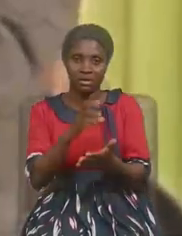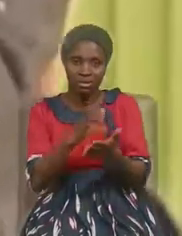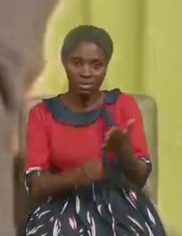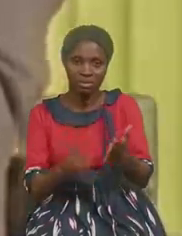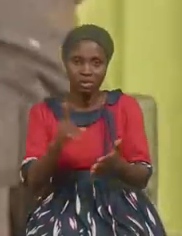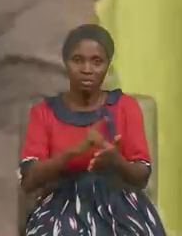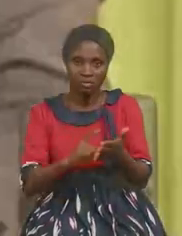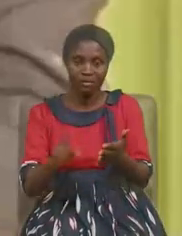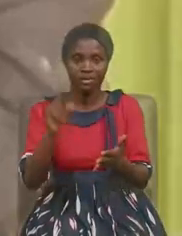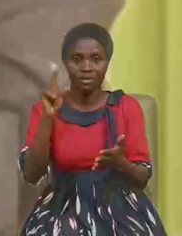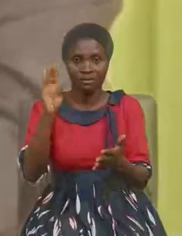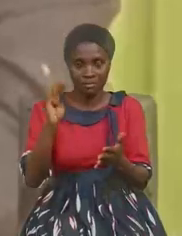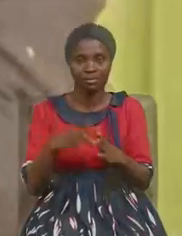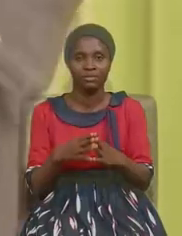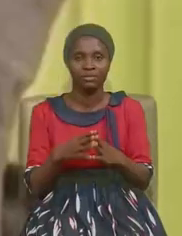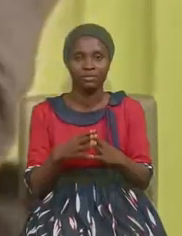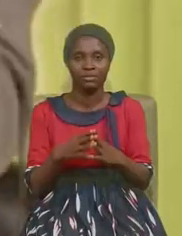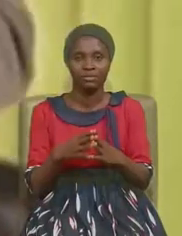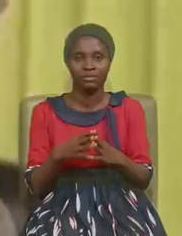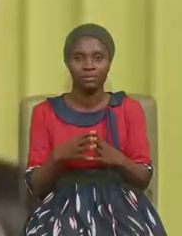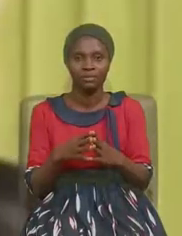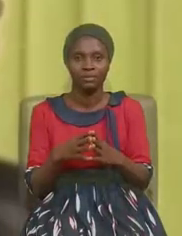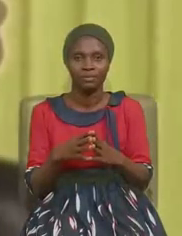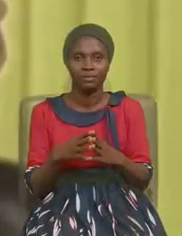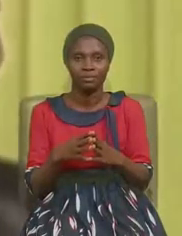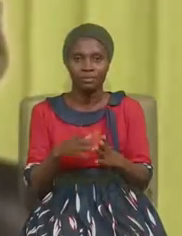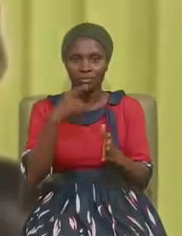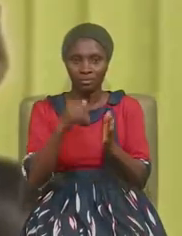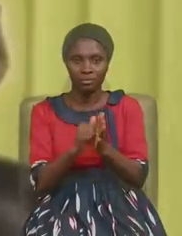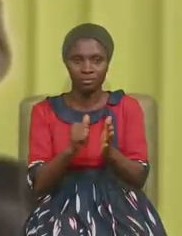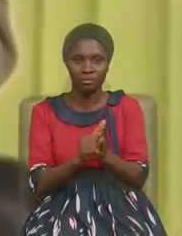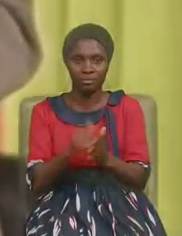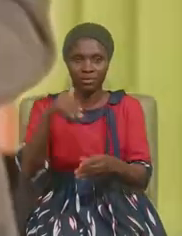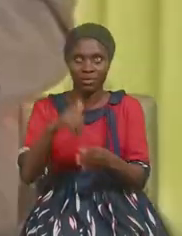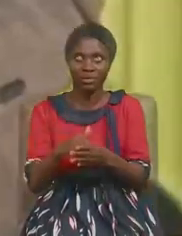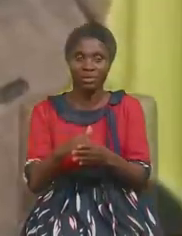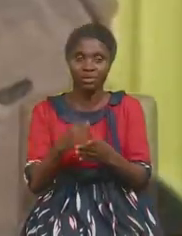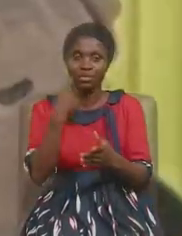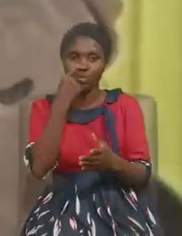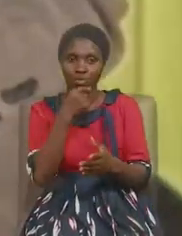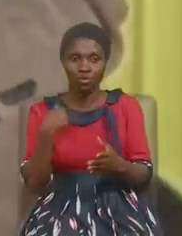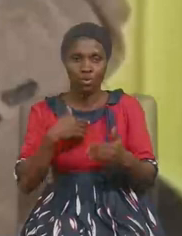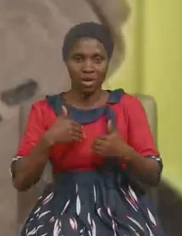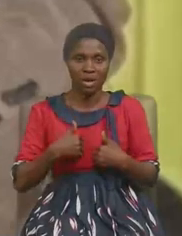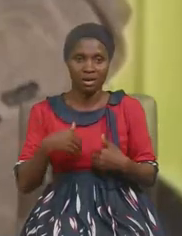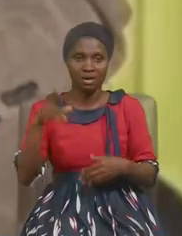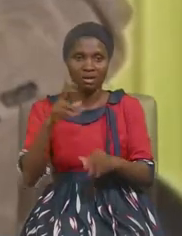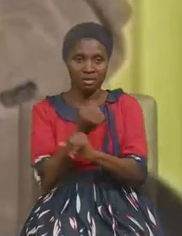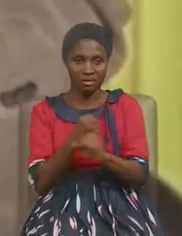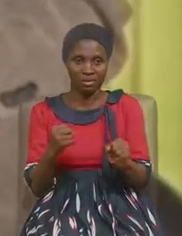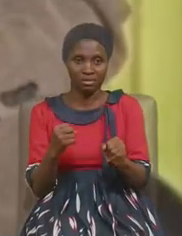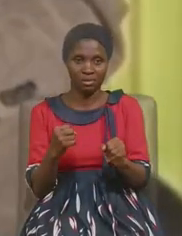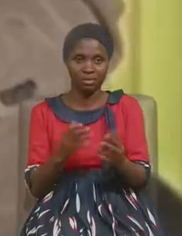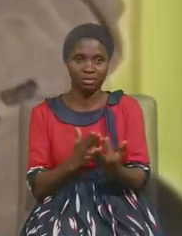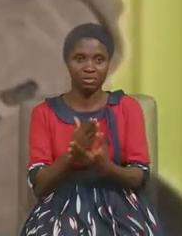14. Colossiens 1, verset 14. Il dit, en qui nous avons la rédemption